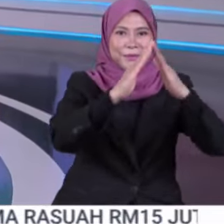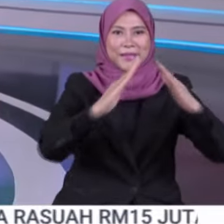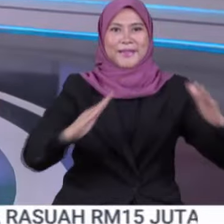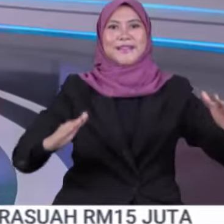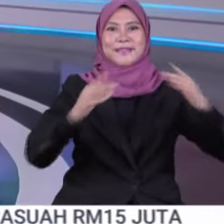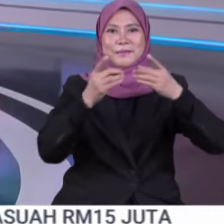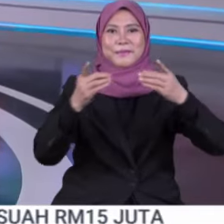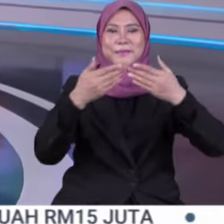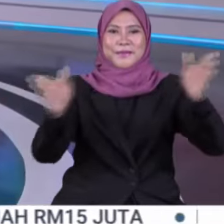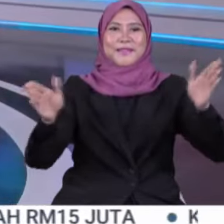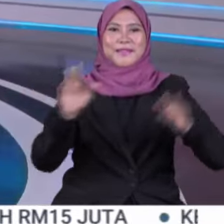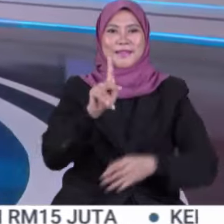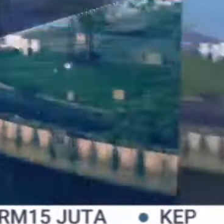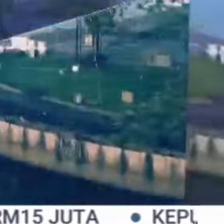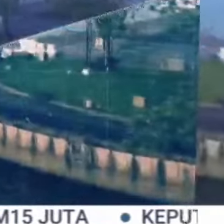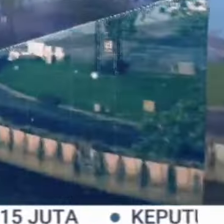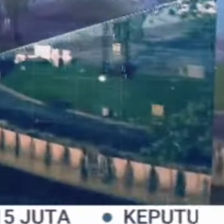Ya.